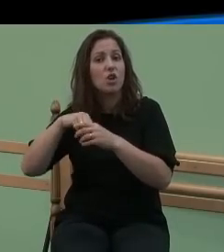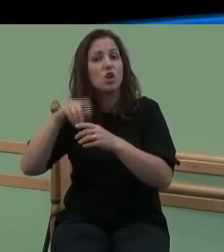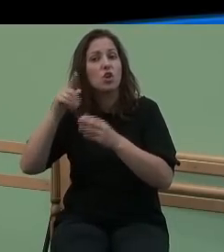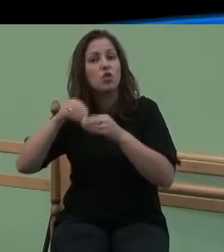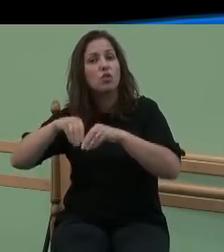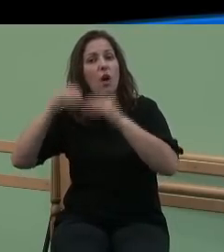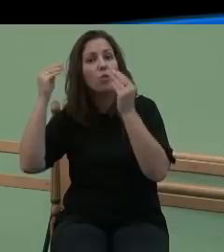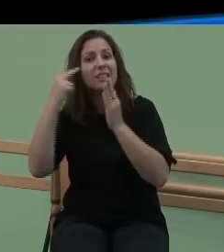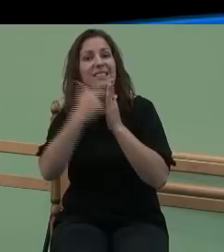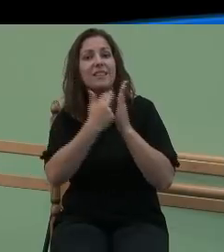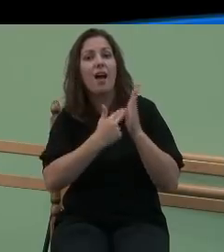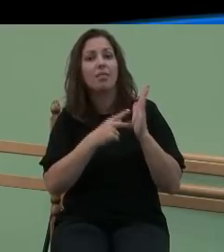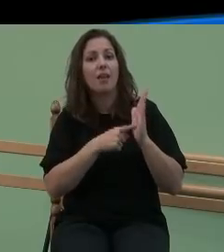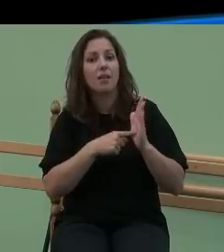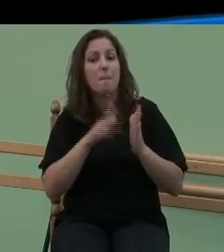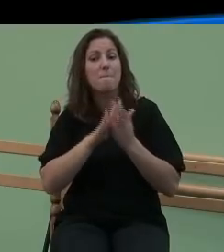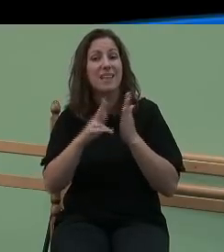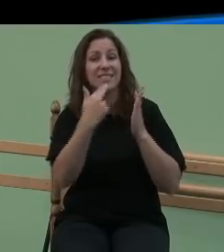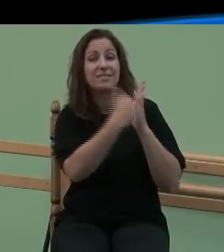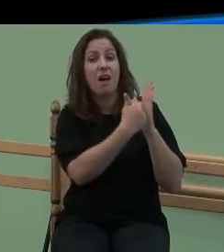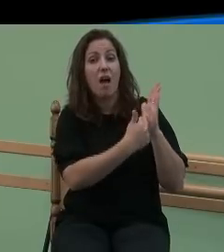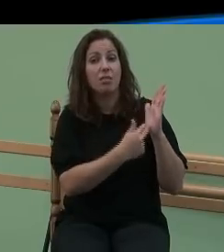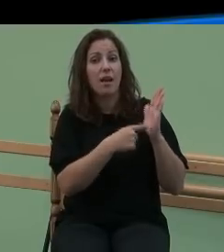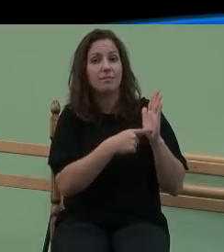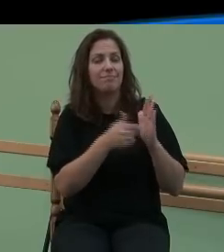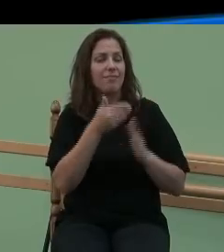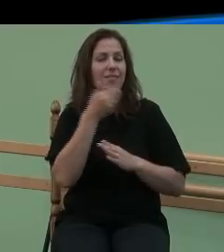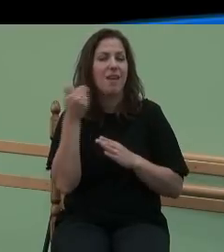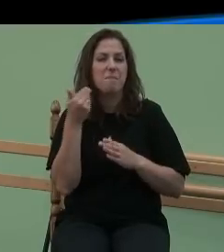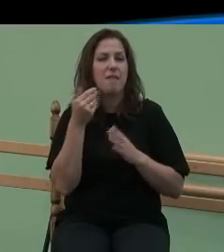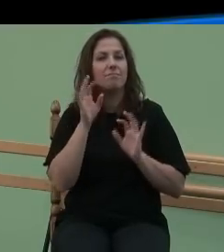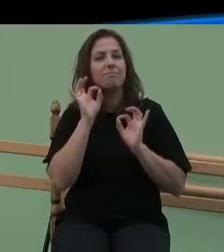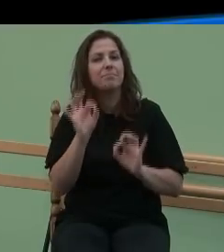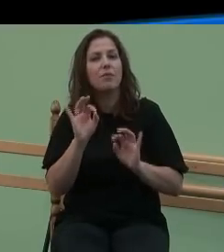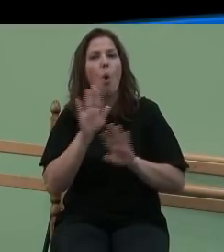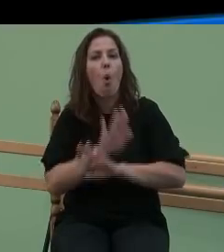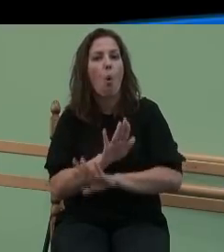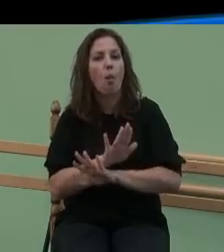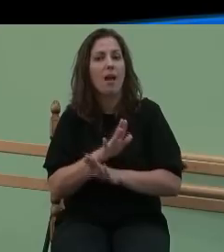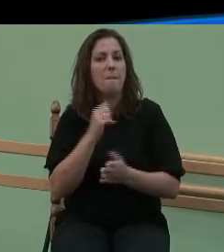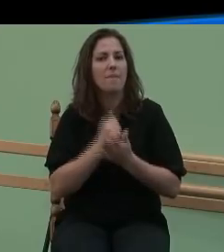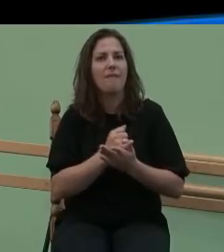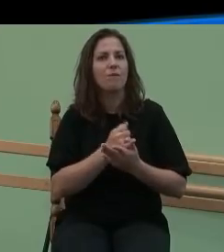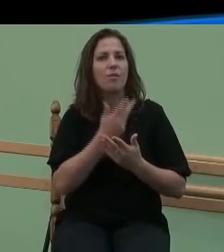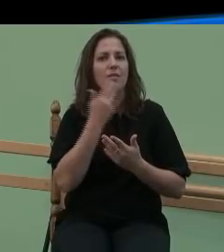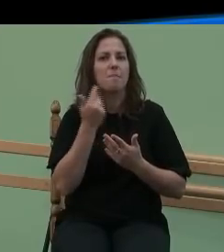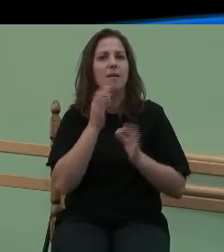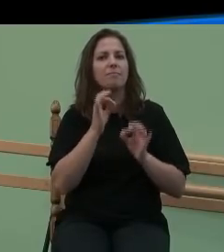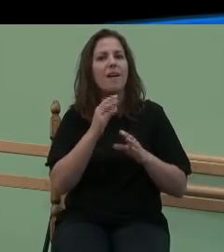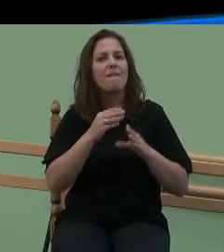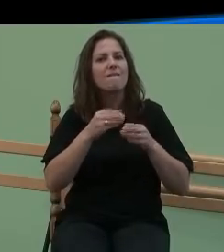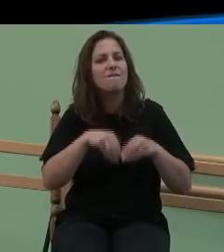kształtują standard. Bez standardu nie ma właściwej ochrony, a prawo nie pełni dobrze